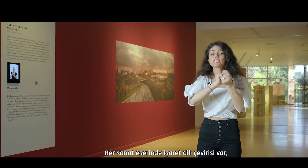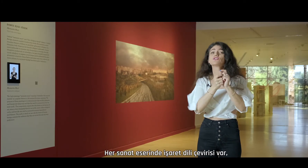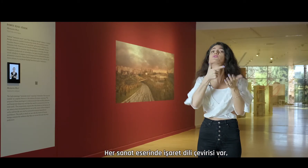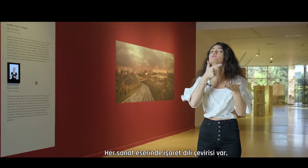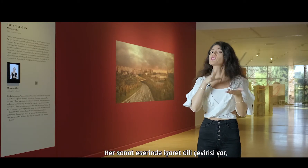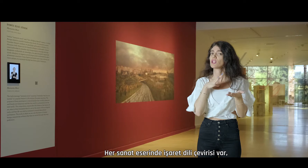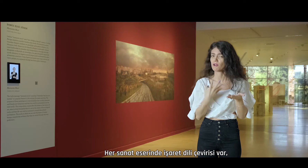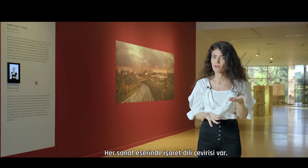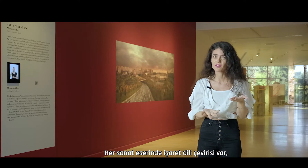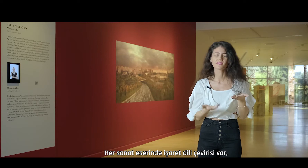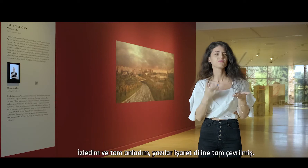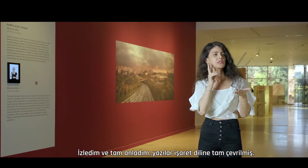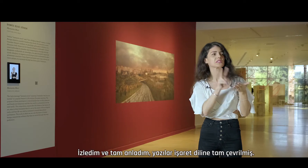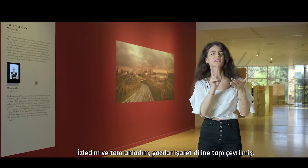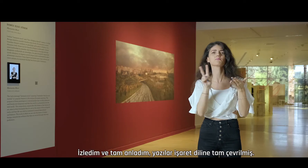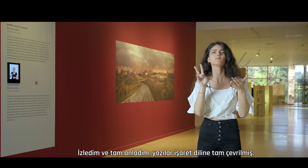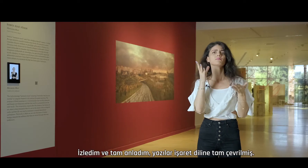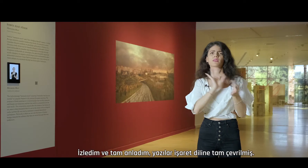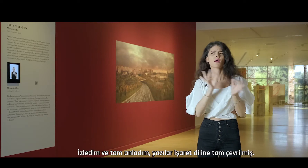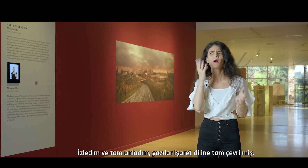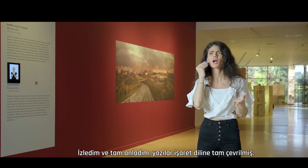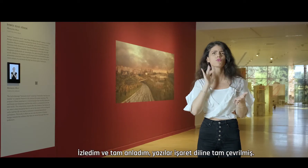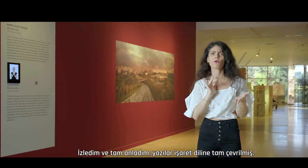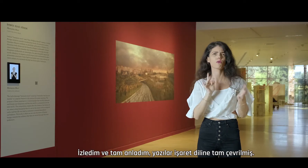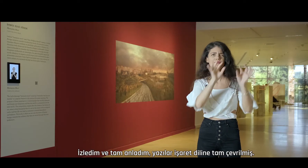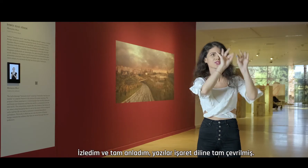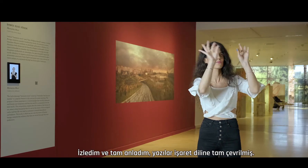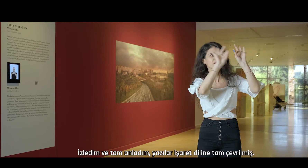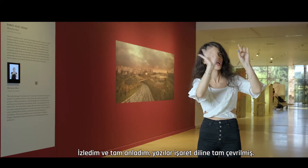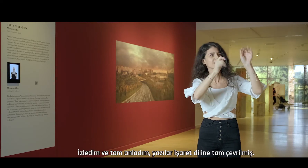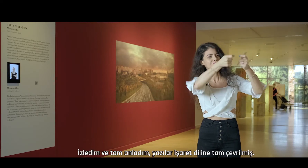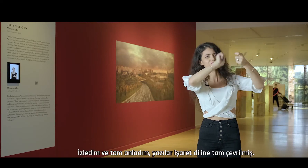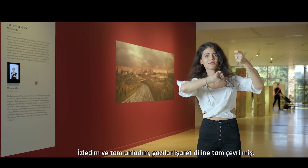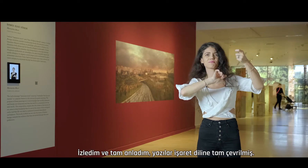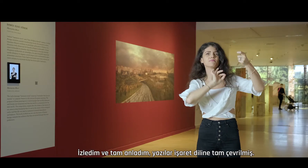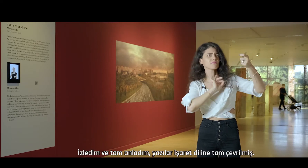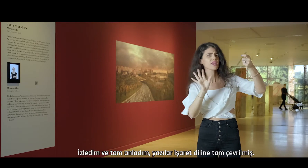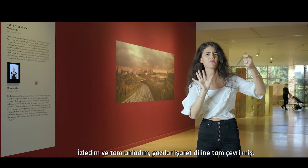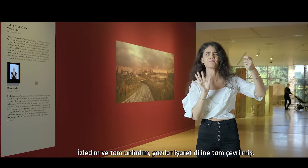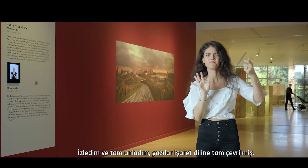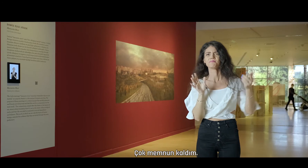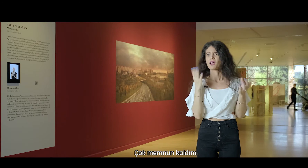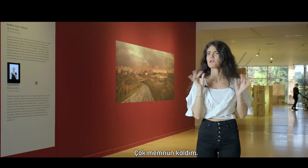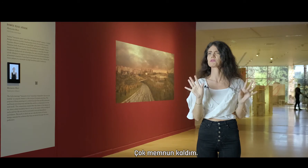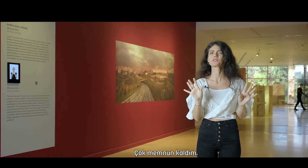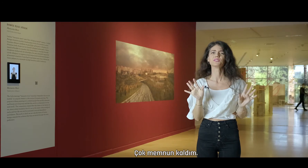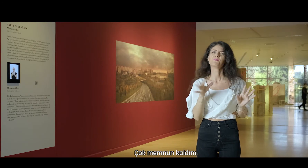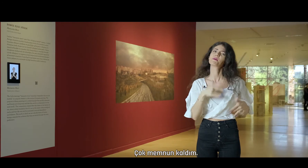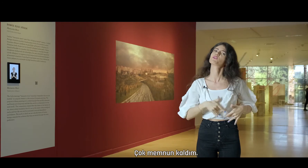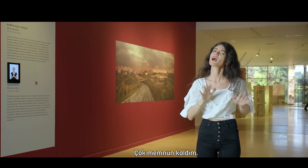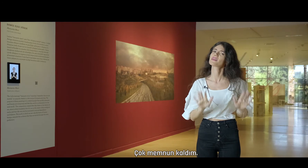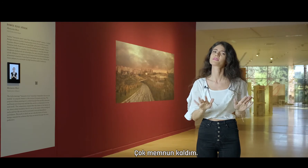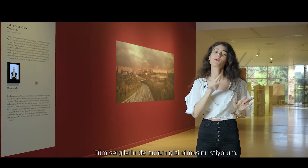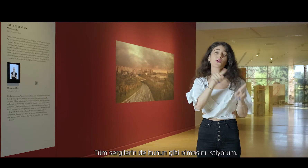dili çevirisi var. İzledim ve tam anladım. Yazılar işaret diline tam çevrilmiş. Çok memnun